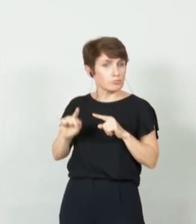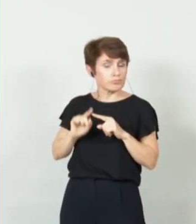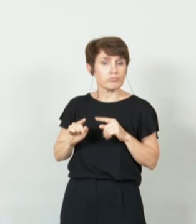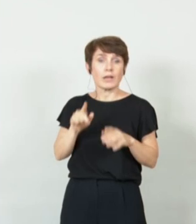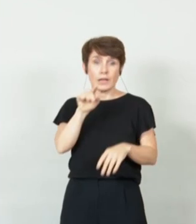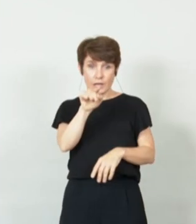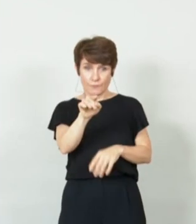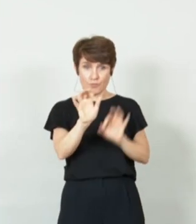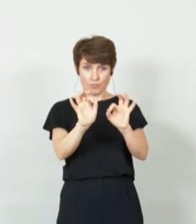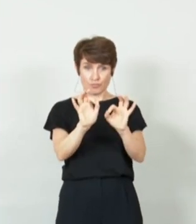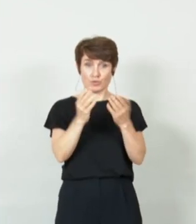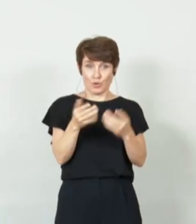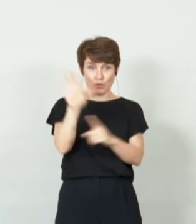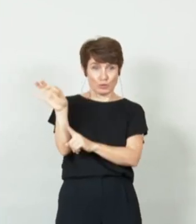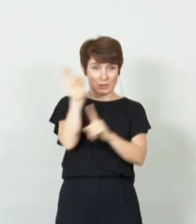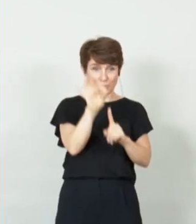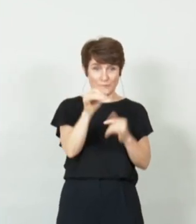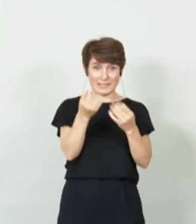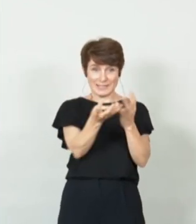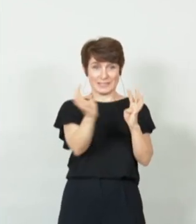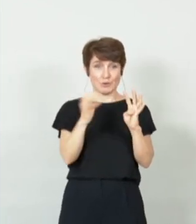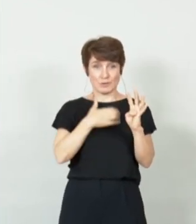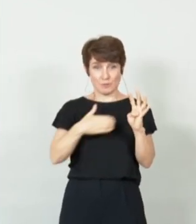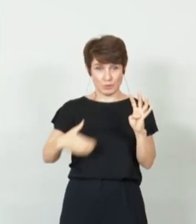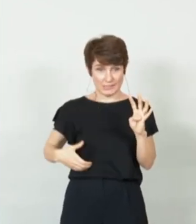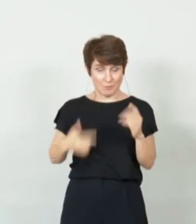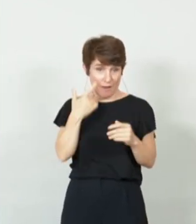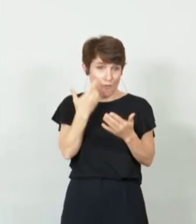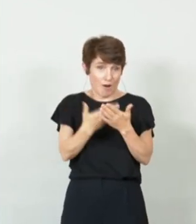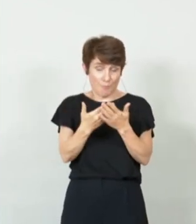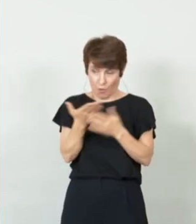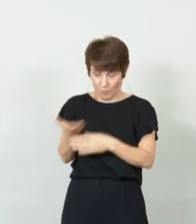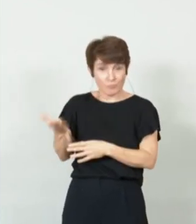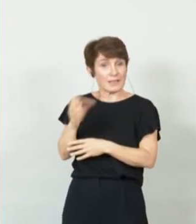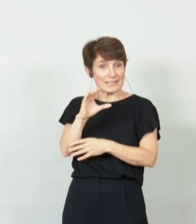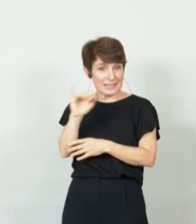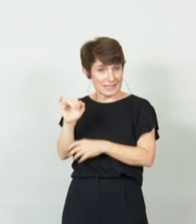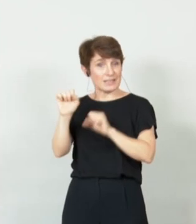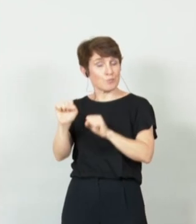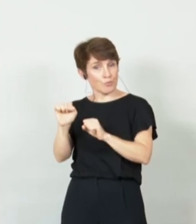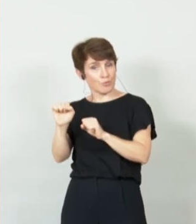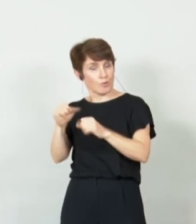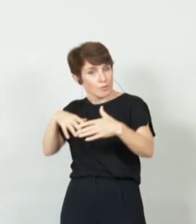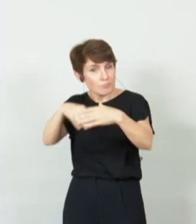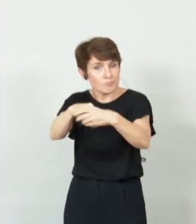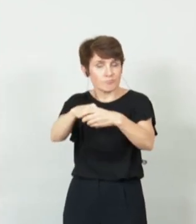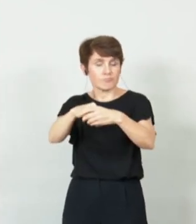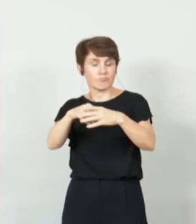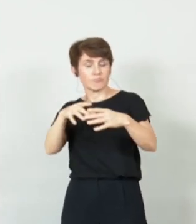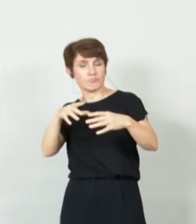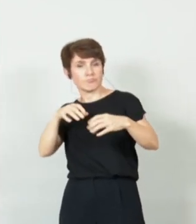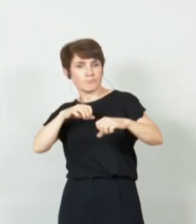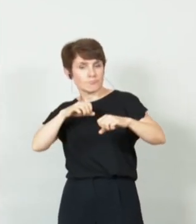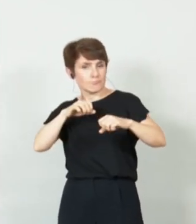de votre démarche devant ce conseil municipal ils peuvent aussi participer à l'élaboration à la mise en oeuvre à l'évaluation des actions